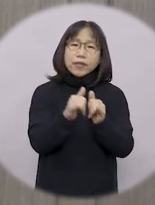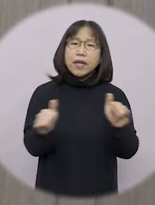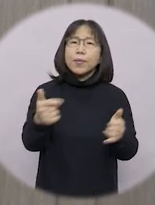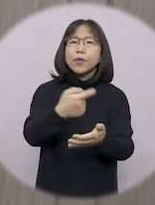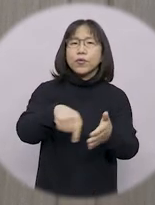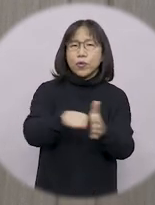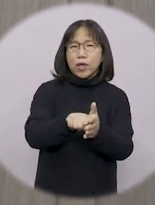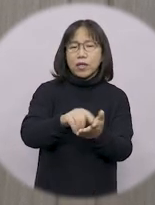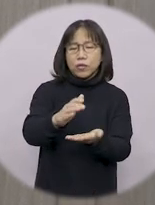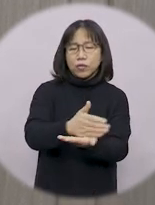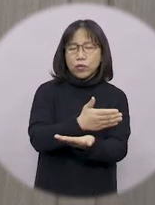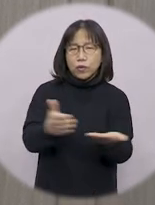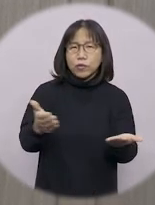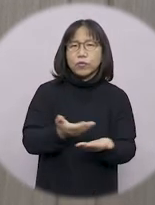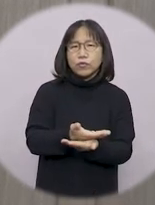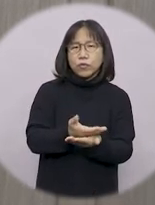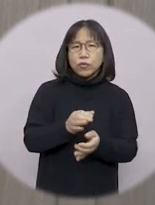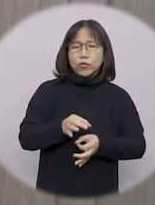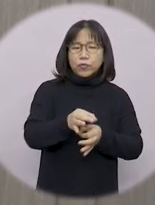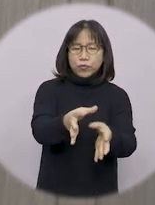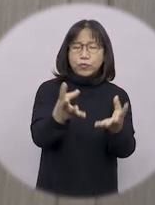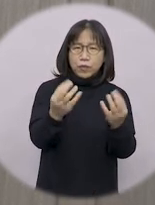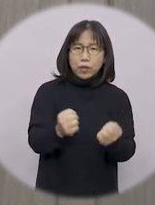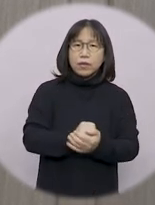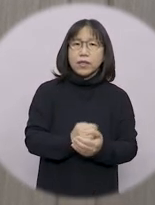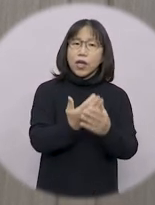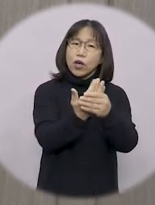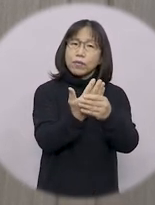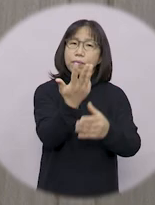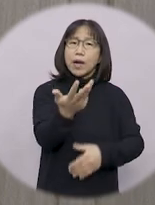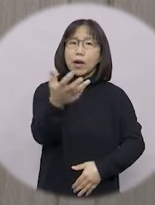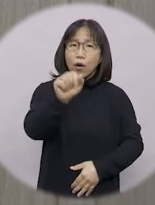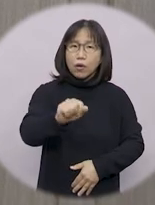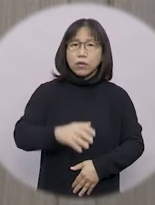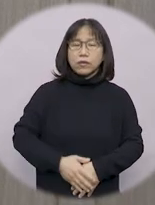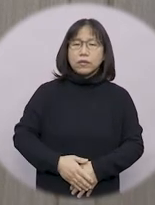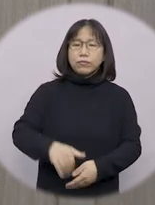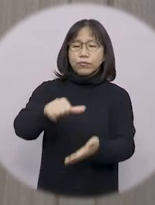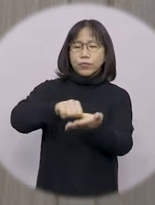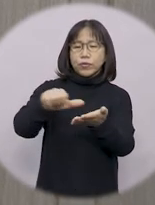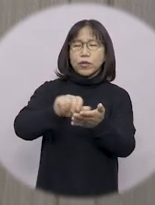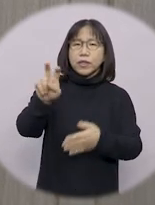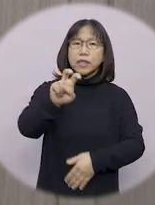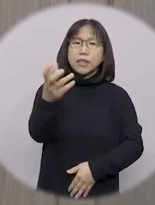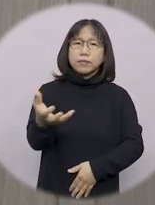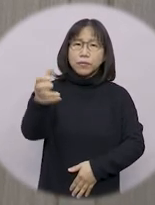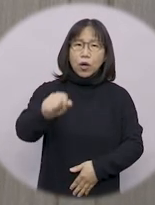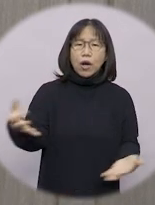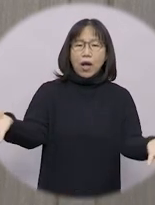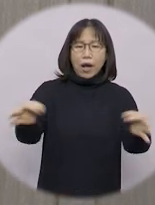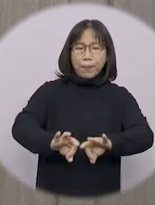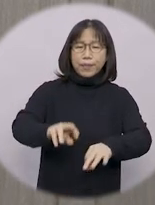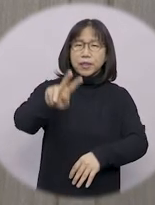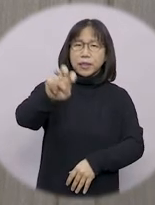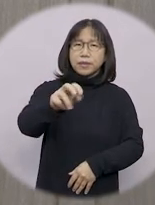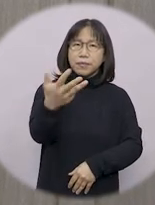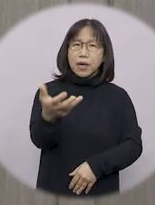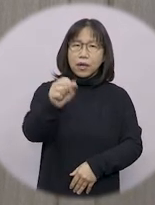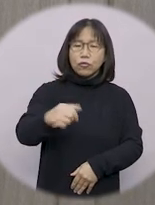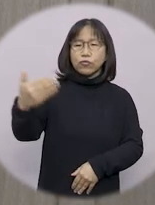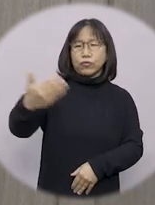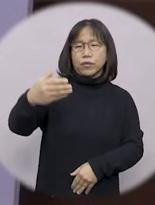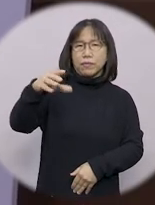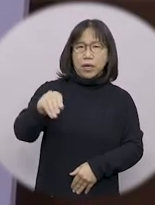기 끊이지 않았는데요 변검 8억 7천 많은 병 물 20억 2천 영화는 다음 모두 28억 우